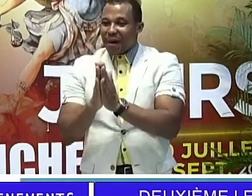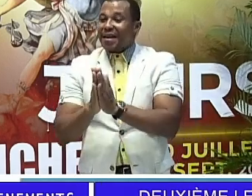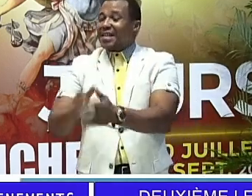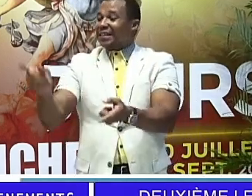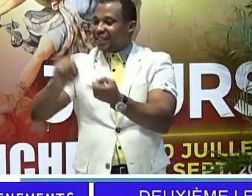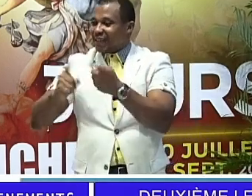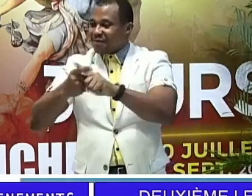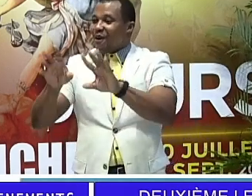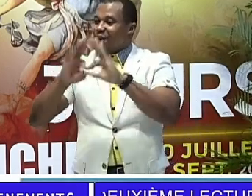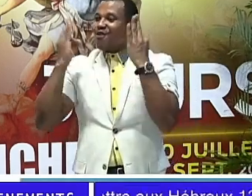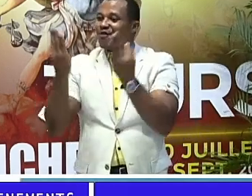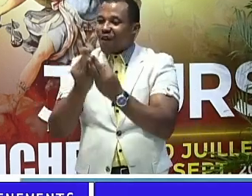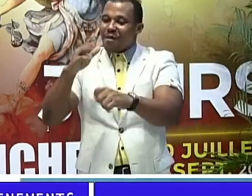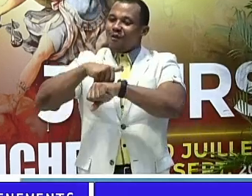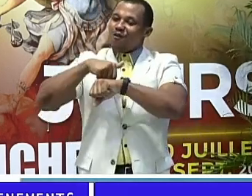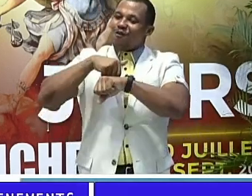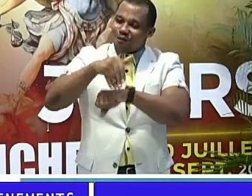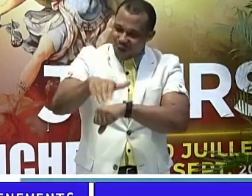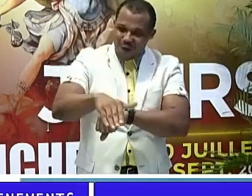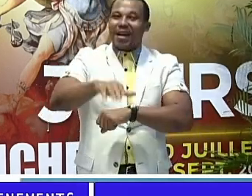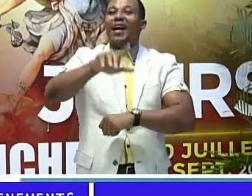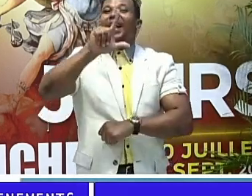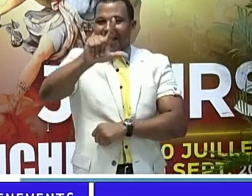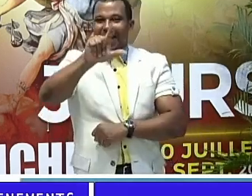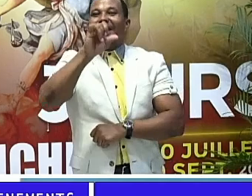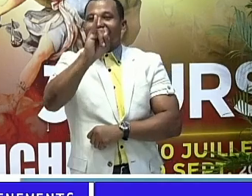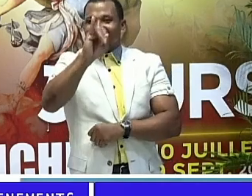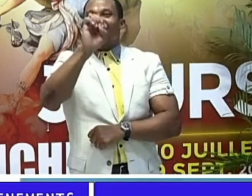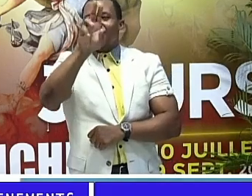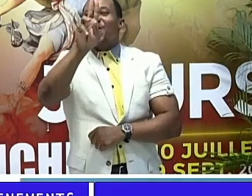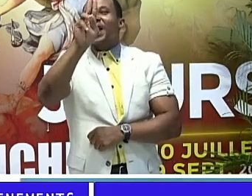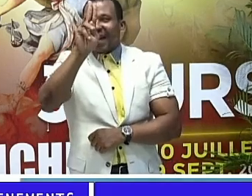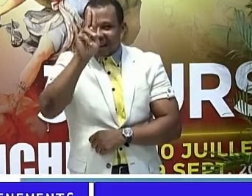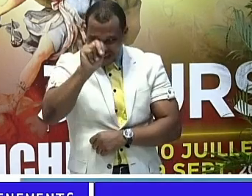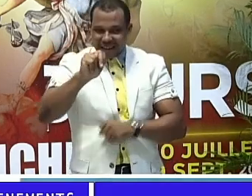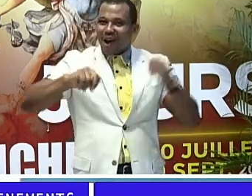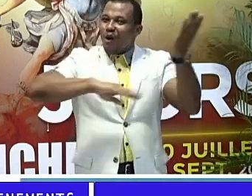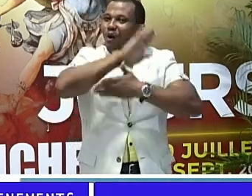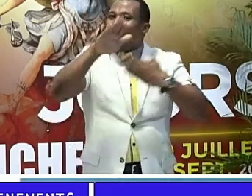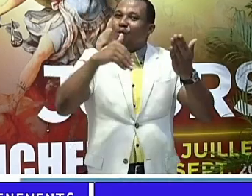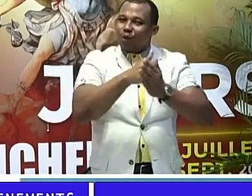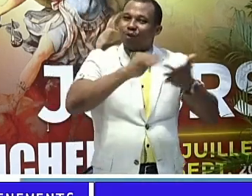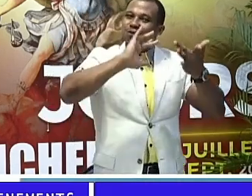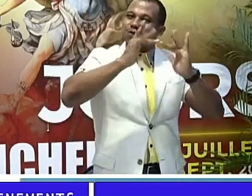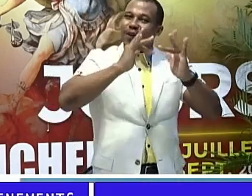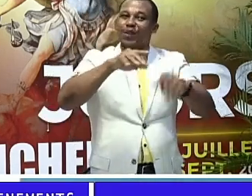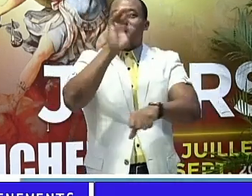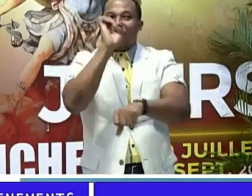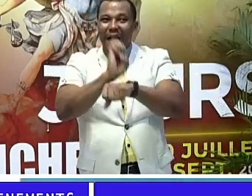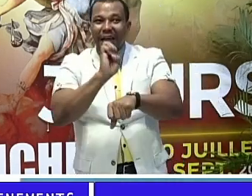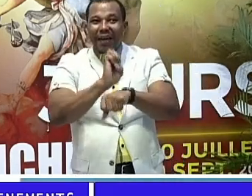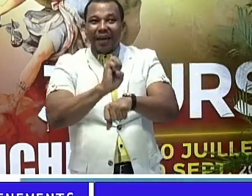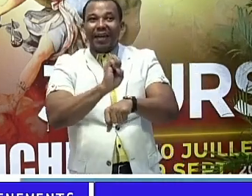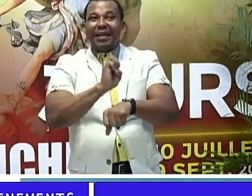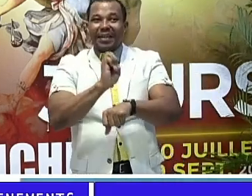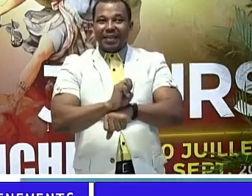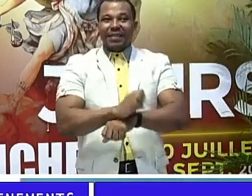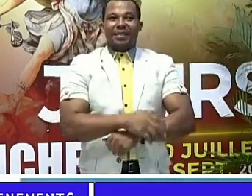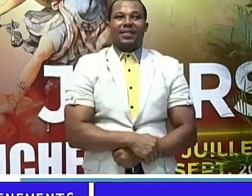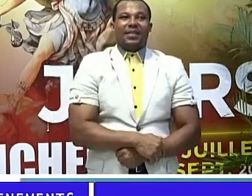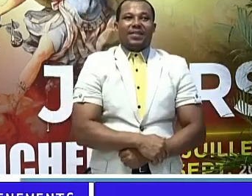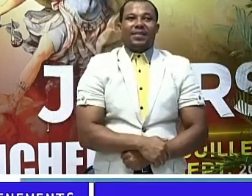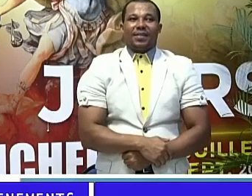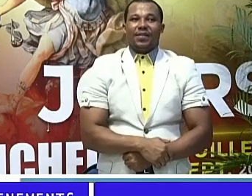plus. Et même l'on entend 71 000 monde, dans tout réseau l'église, c'est réseau pas